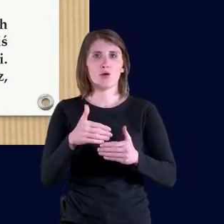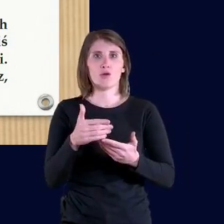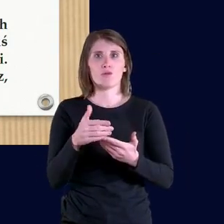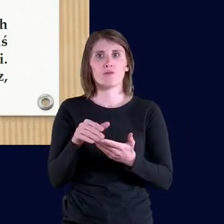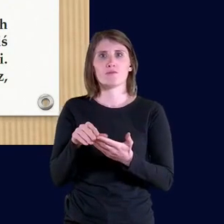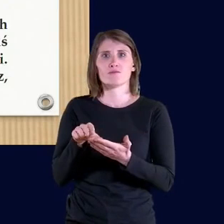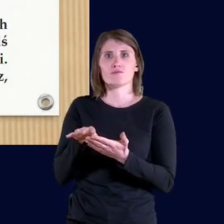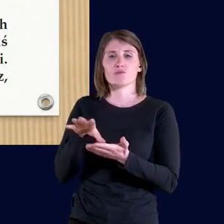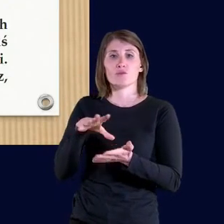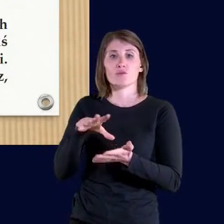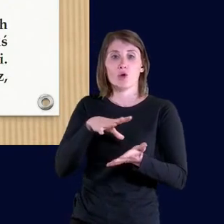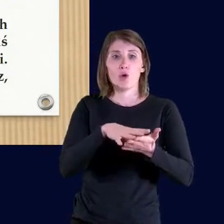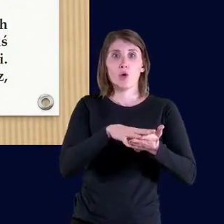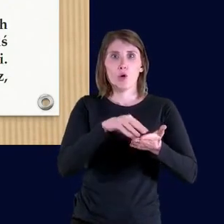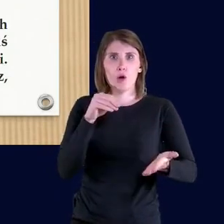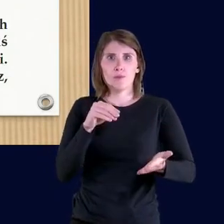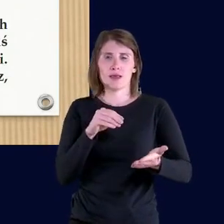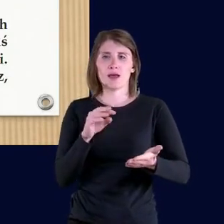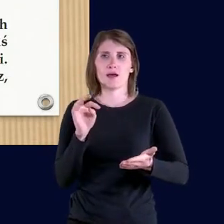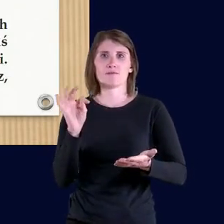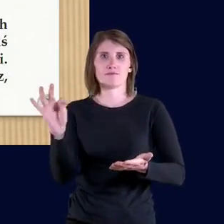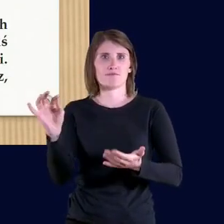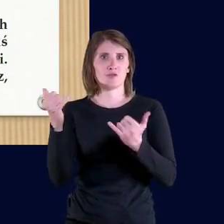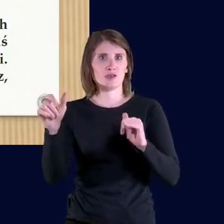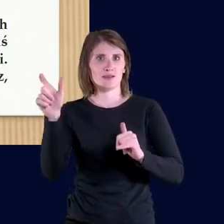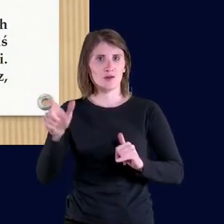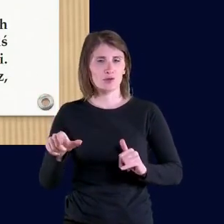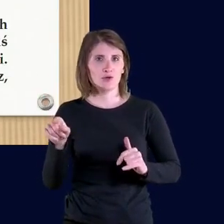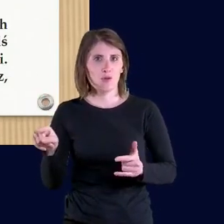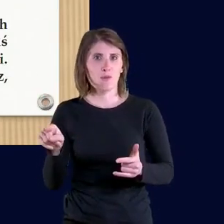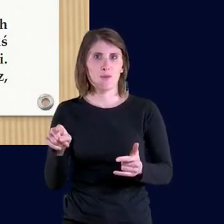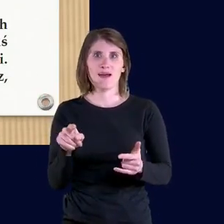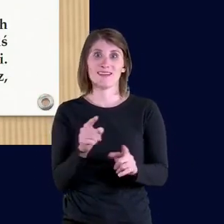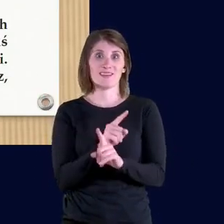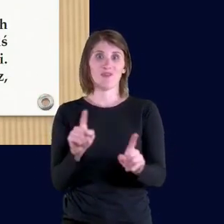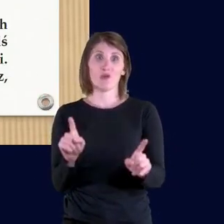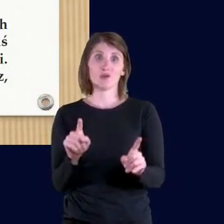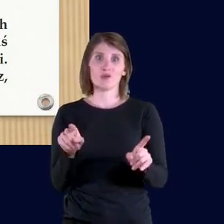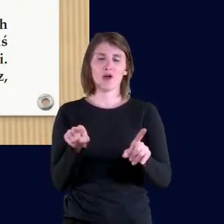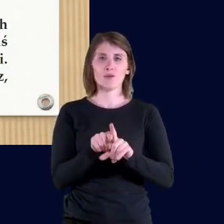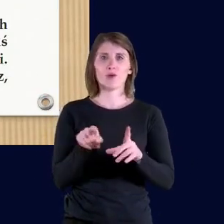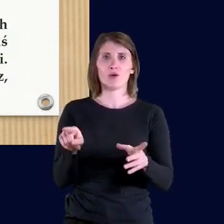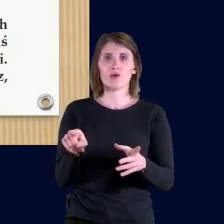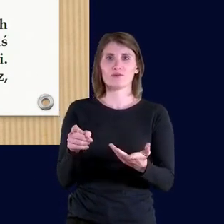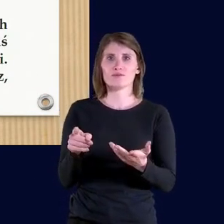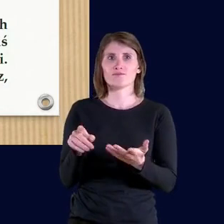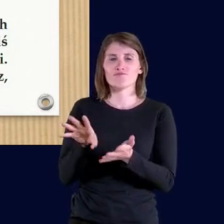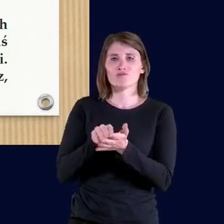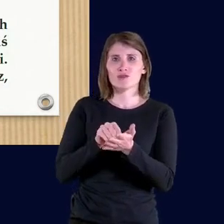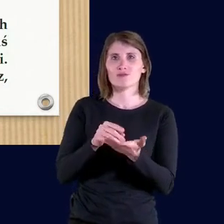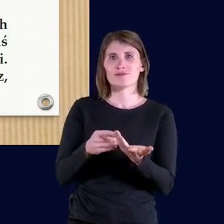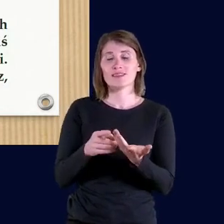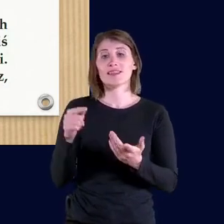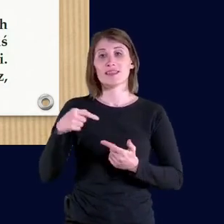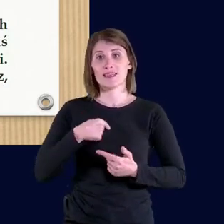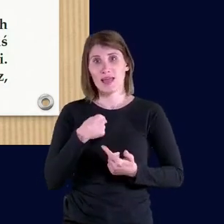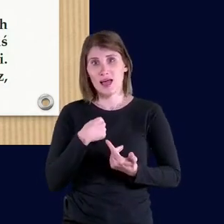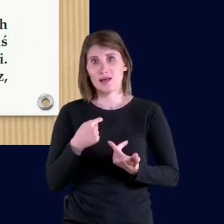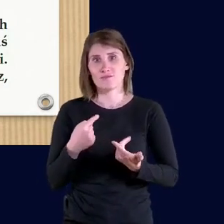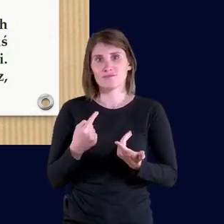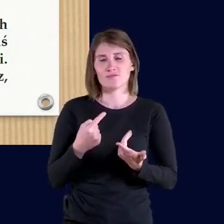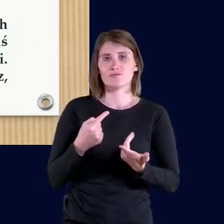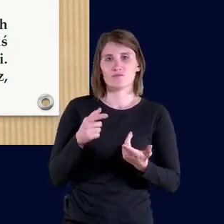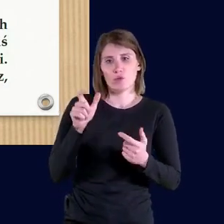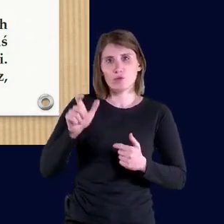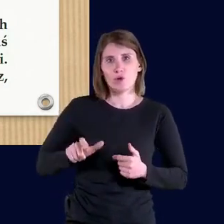plagiat mogą wykorzystać bez twojej wiedzy więc czasami nauczyciel Bibliotekarz taki jak ja